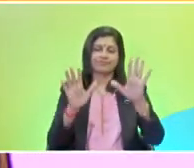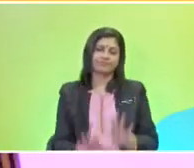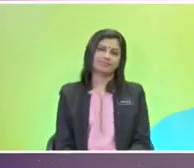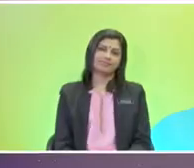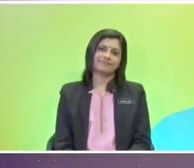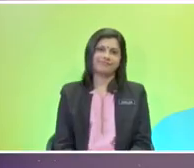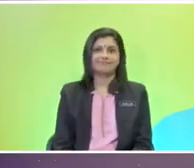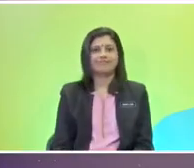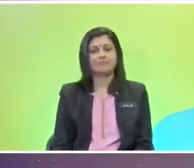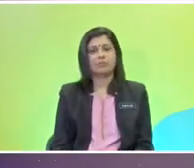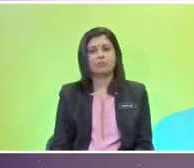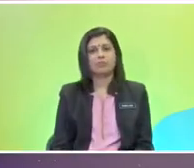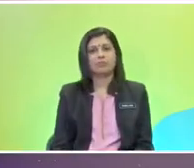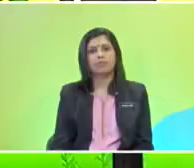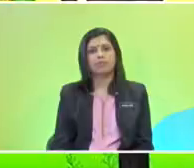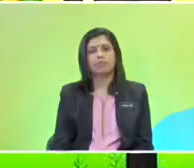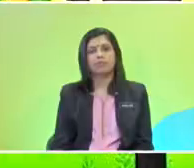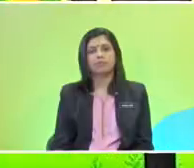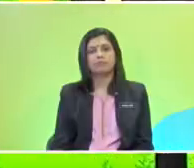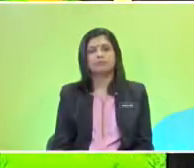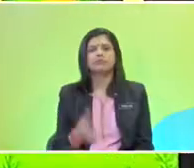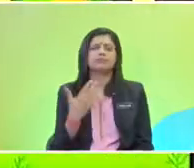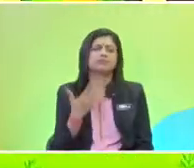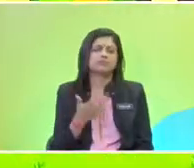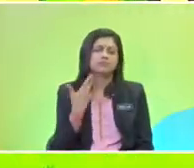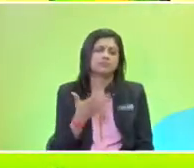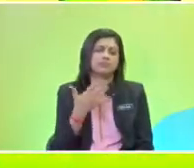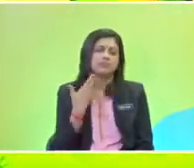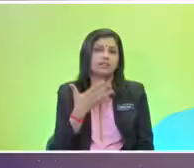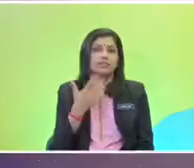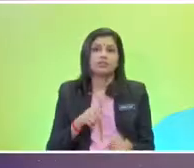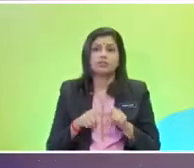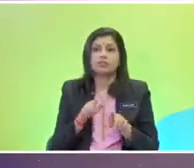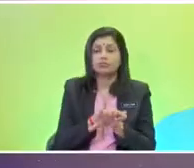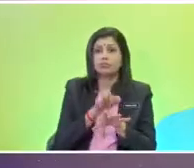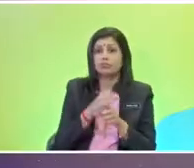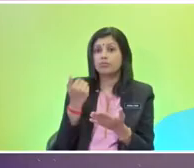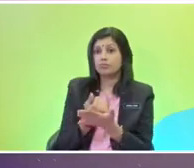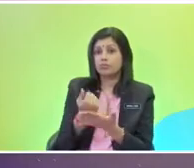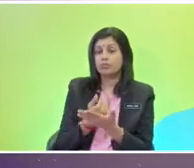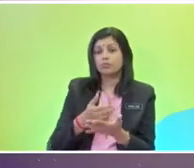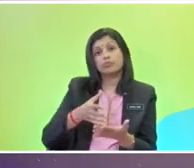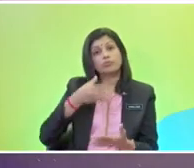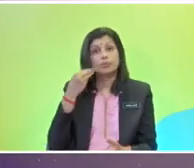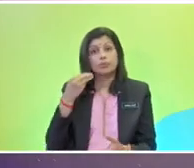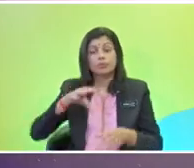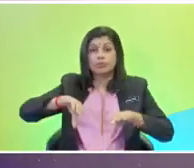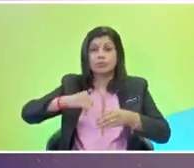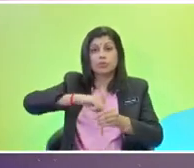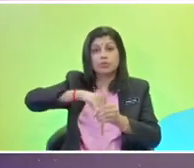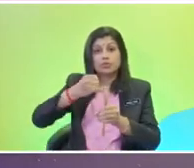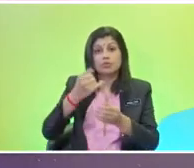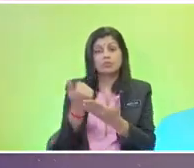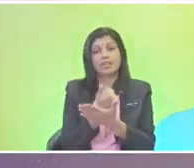dapat dah. Alhamdulillah, panas ni, Din. Seronoknya dah bawa mangga banyak ni, sedapnya. Jom, Din, kita balik. Kita buat jus mangga. Oh, jom, jom,